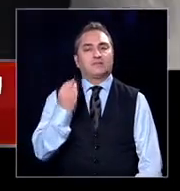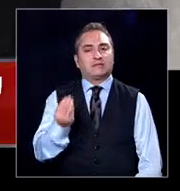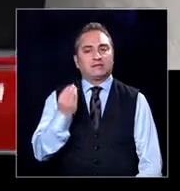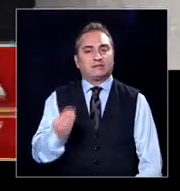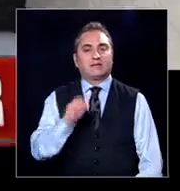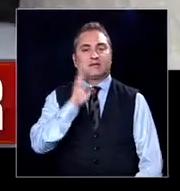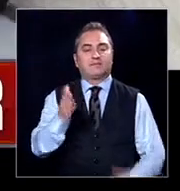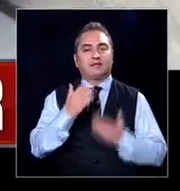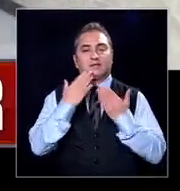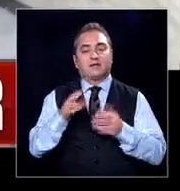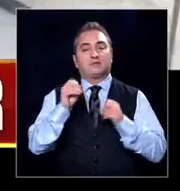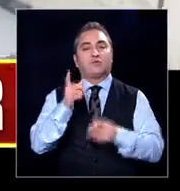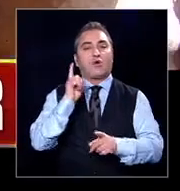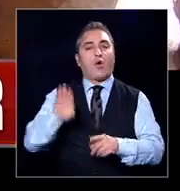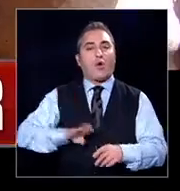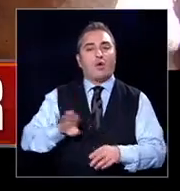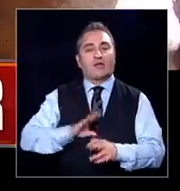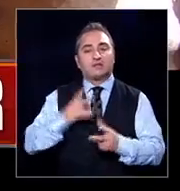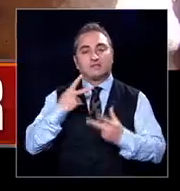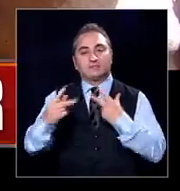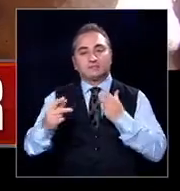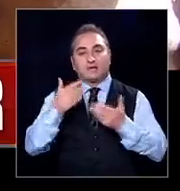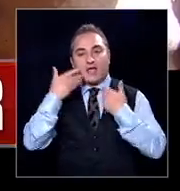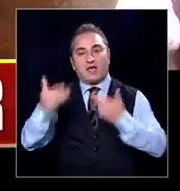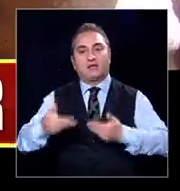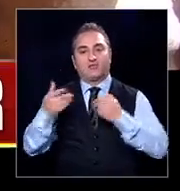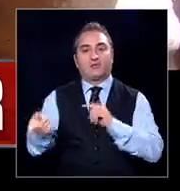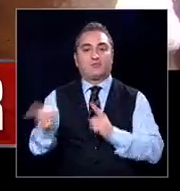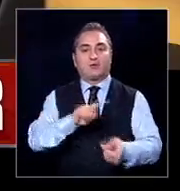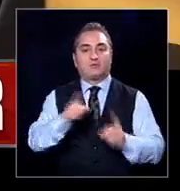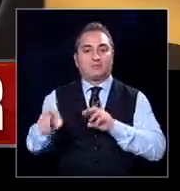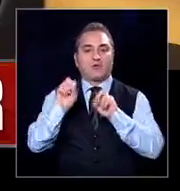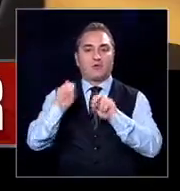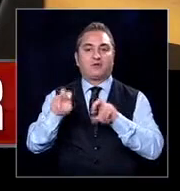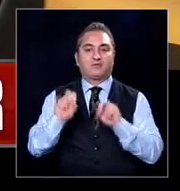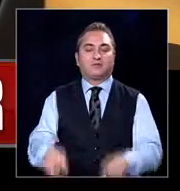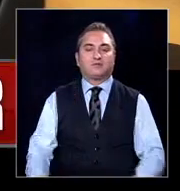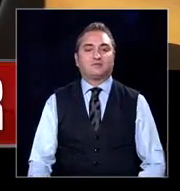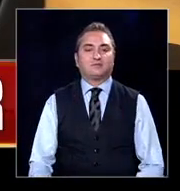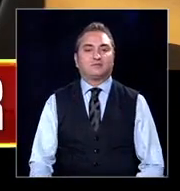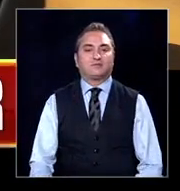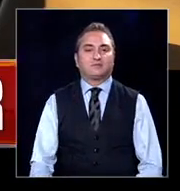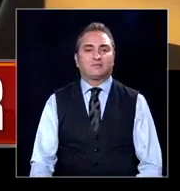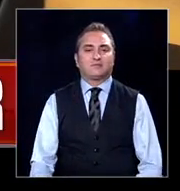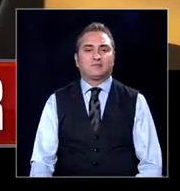verdiği öğrencilerine de aşılıyor. Neler yapılabilir yalnız yaşayan yaşlılar için? Onlar karşıdan